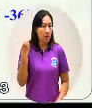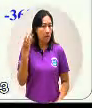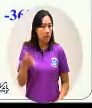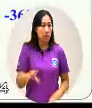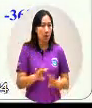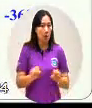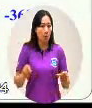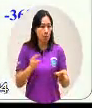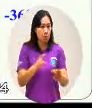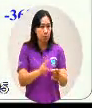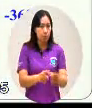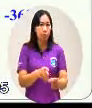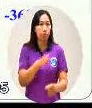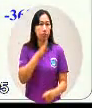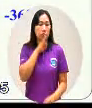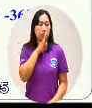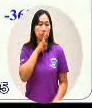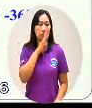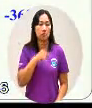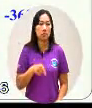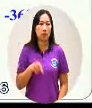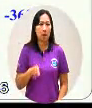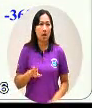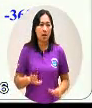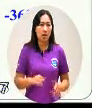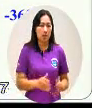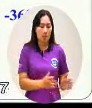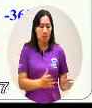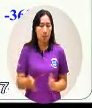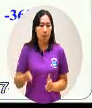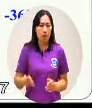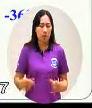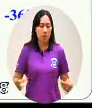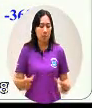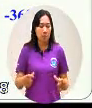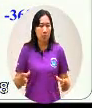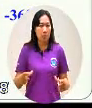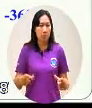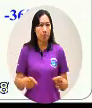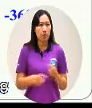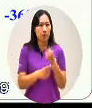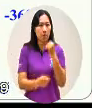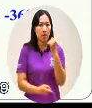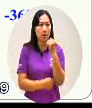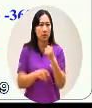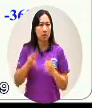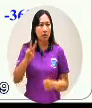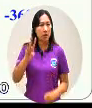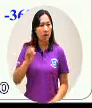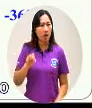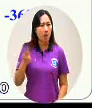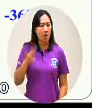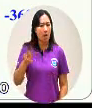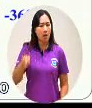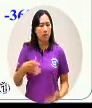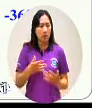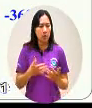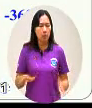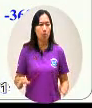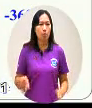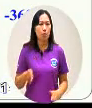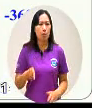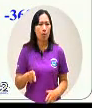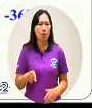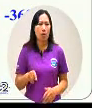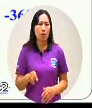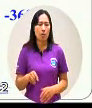吼。啊，即马咱个整理出来，伊面积差不多22,500几平方公尺吼，差不多将近差